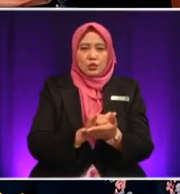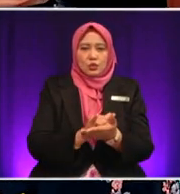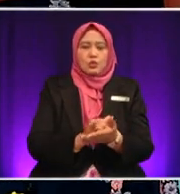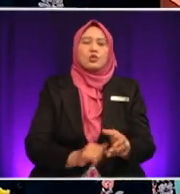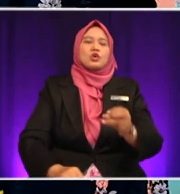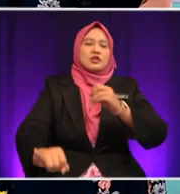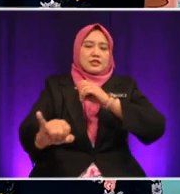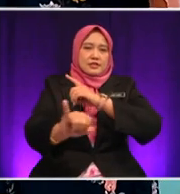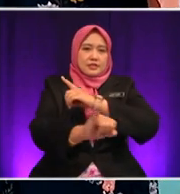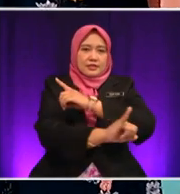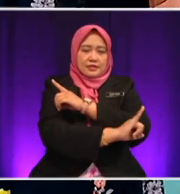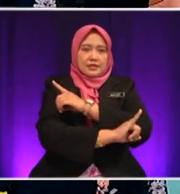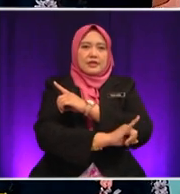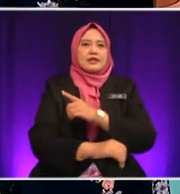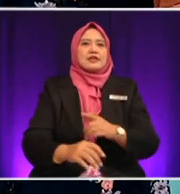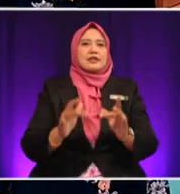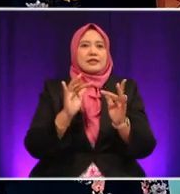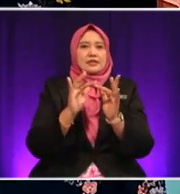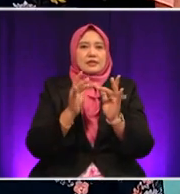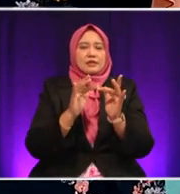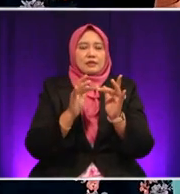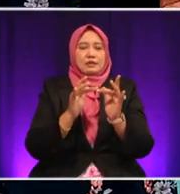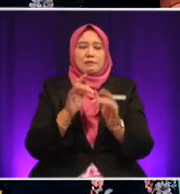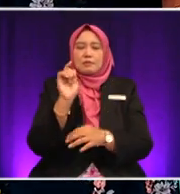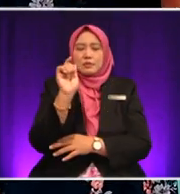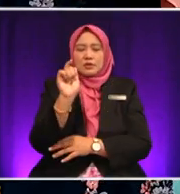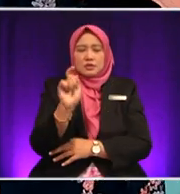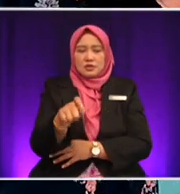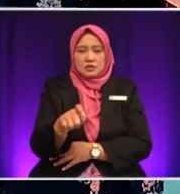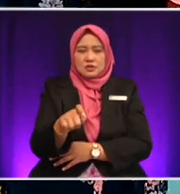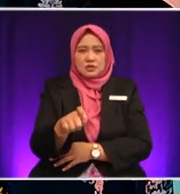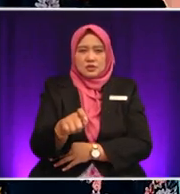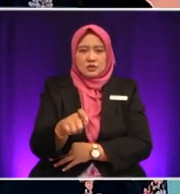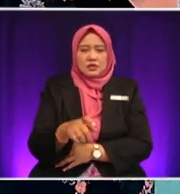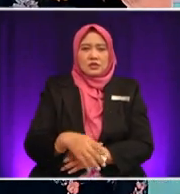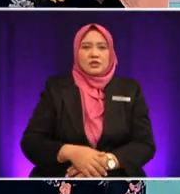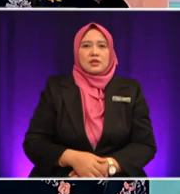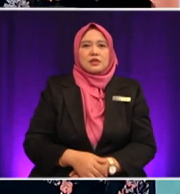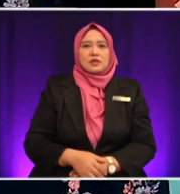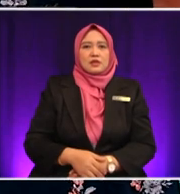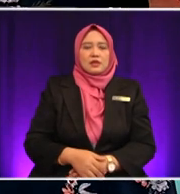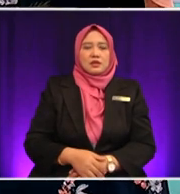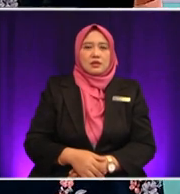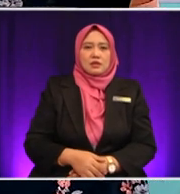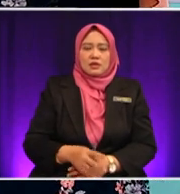jadi karena hati-hati dalam melihat soal kadang-kadang tidak tricky kita